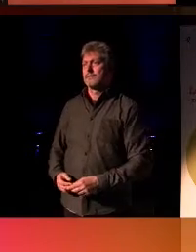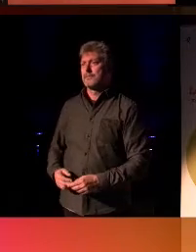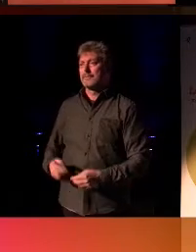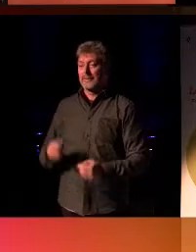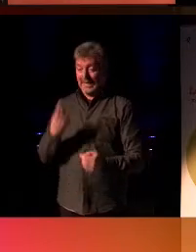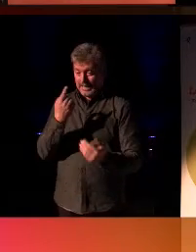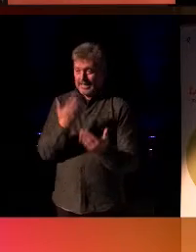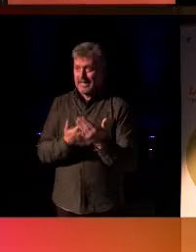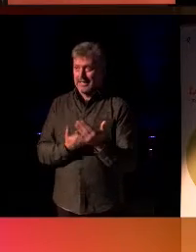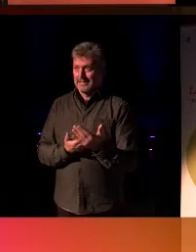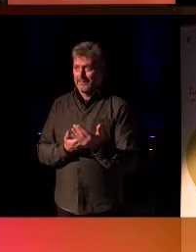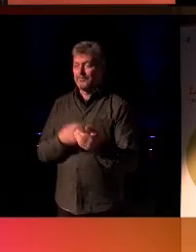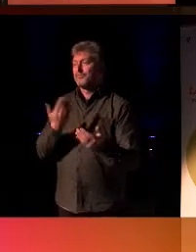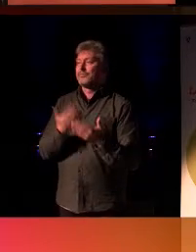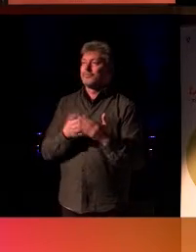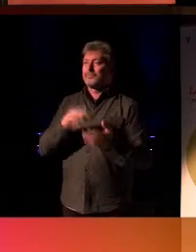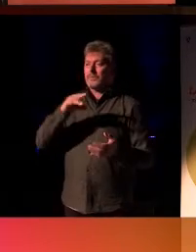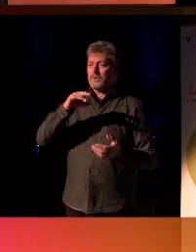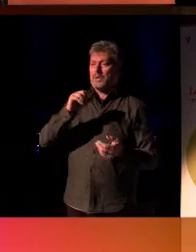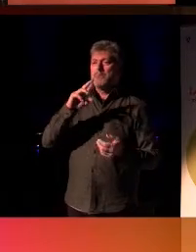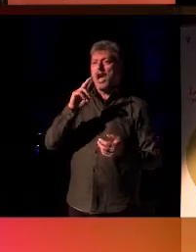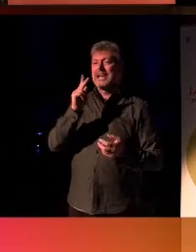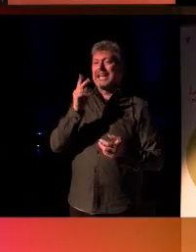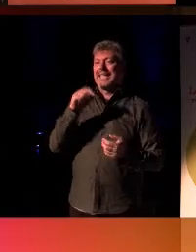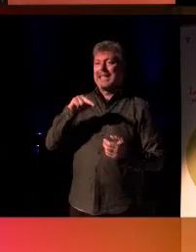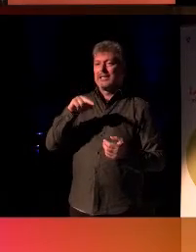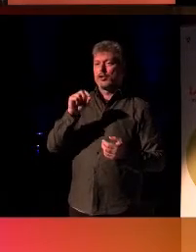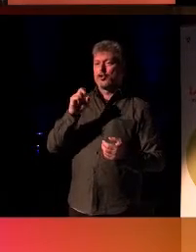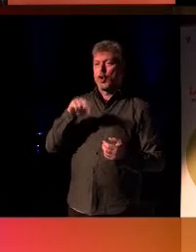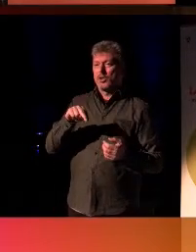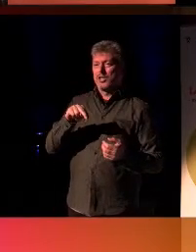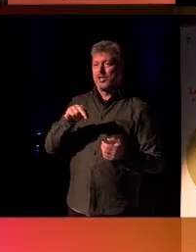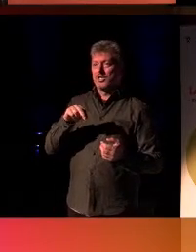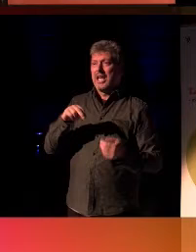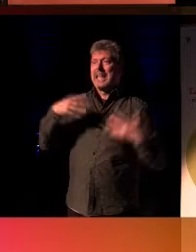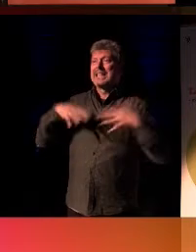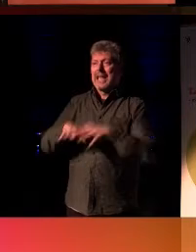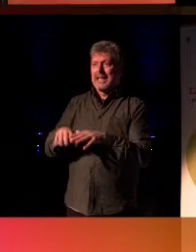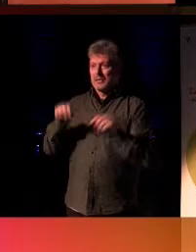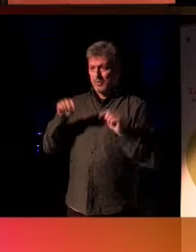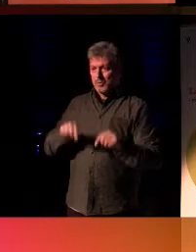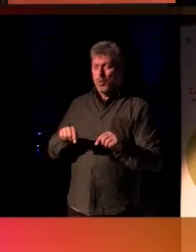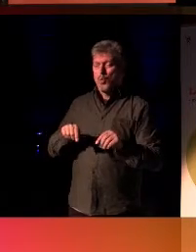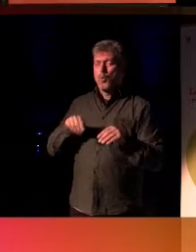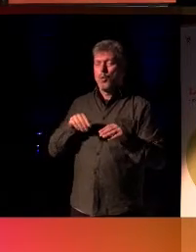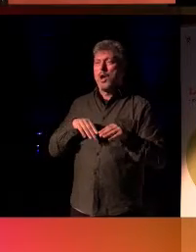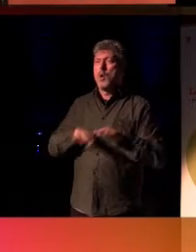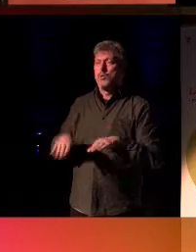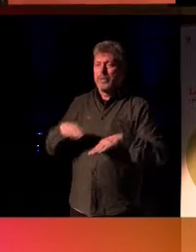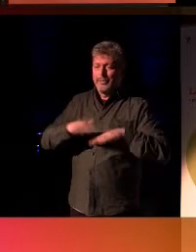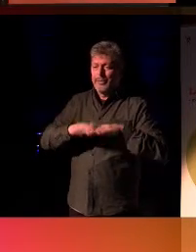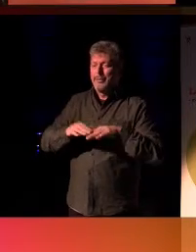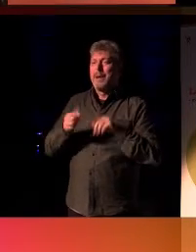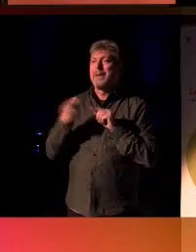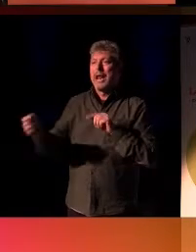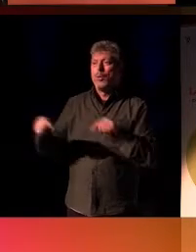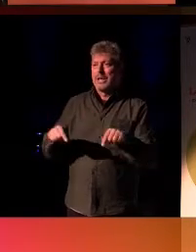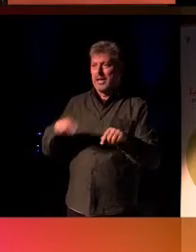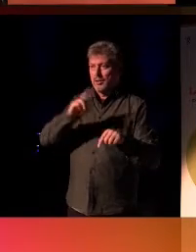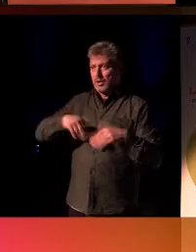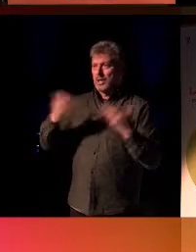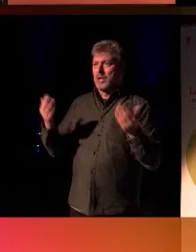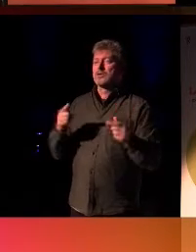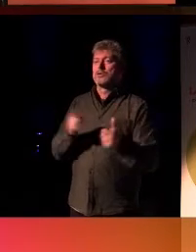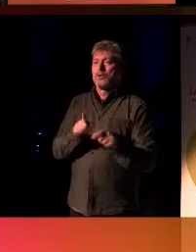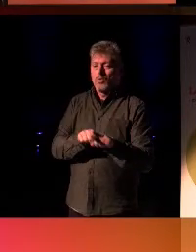Et eksempel er ParkinsonNet, som er under pilotering i Norge i dag, som gir pasienter og pårørende en